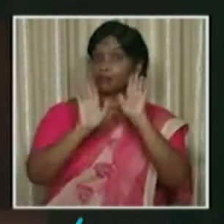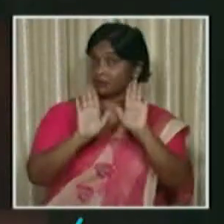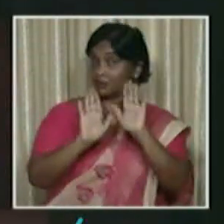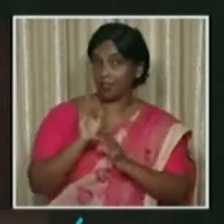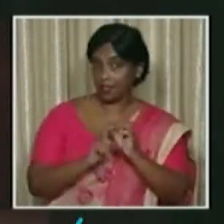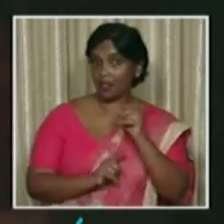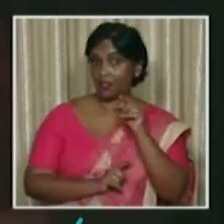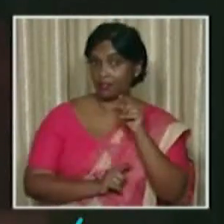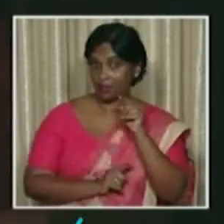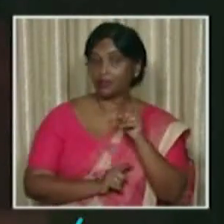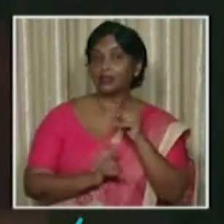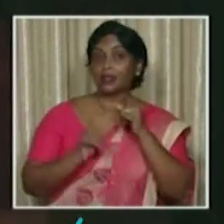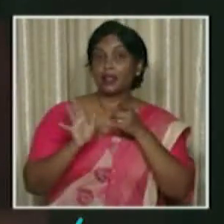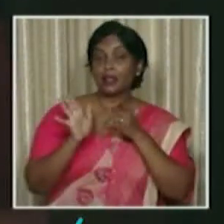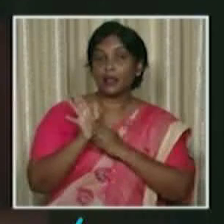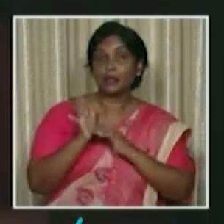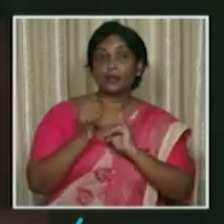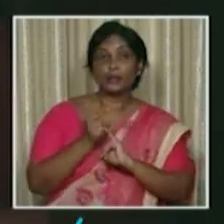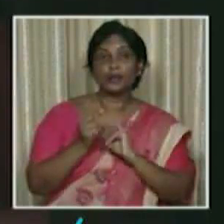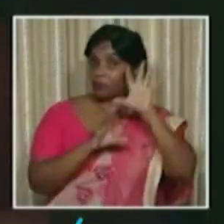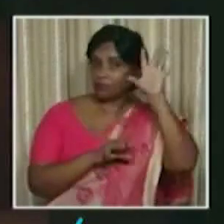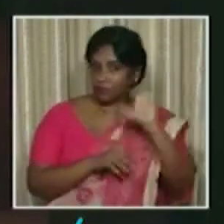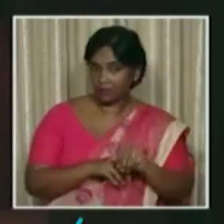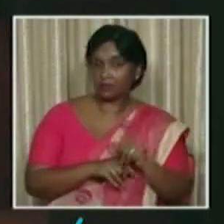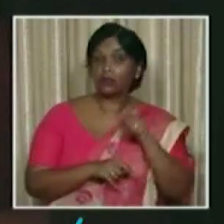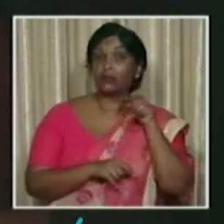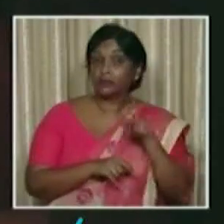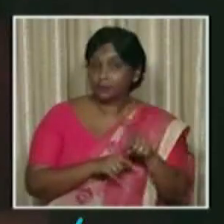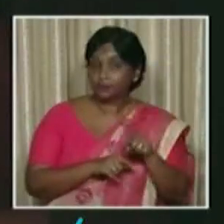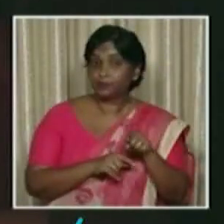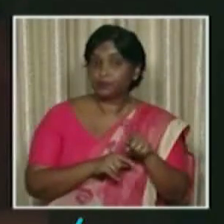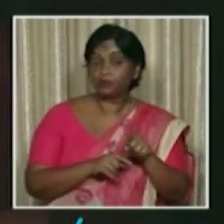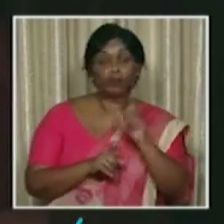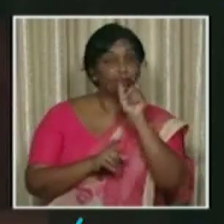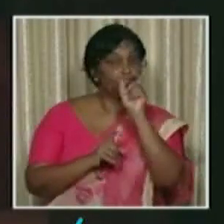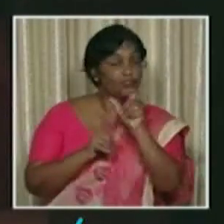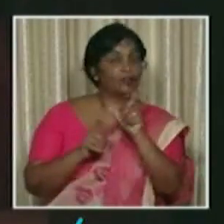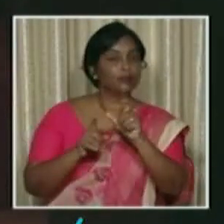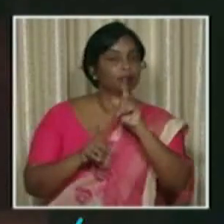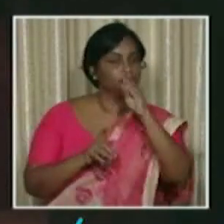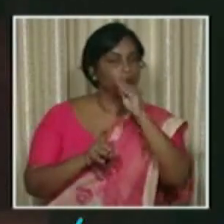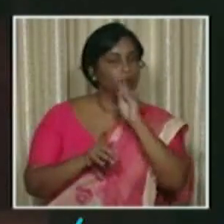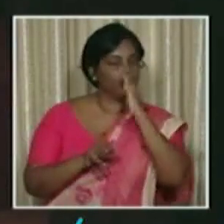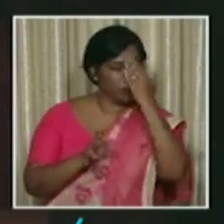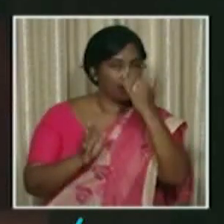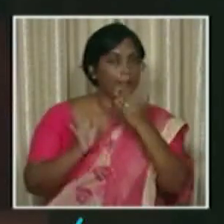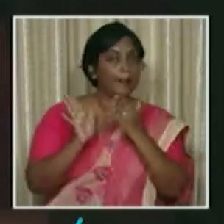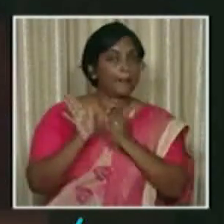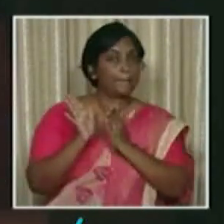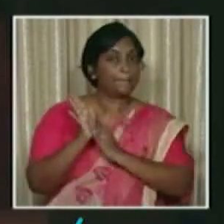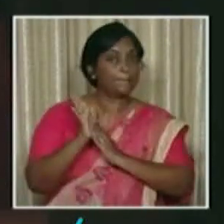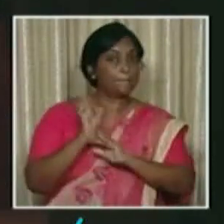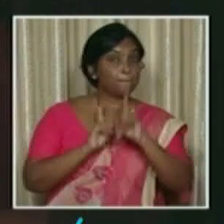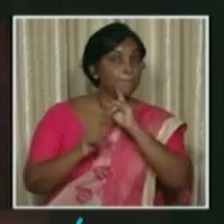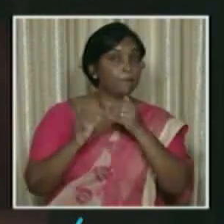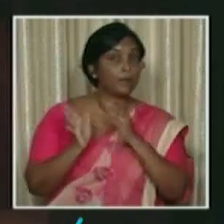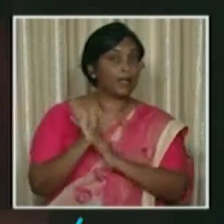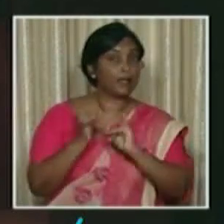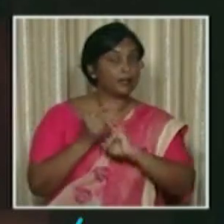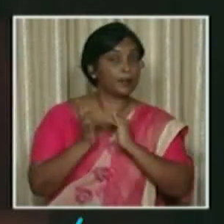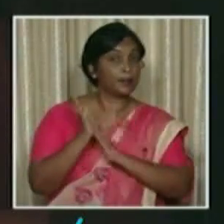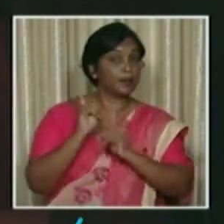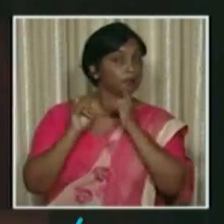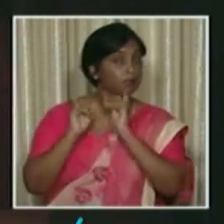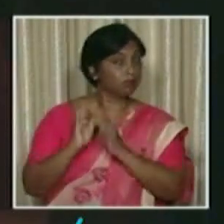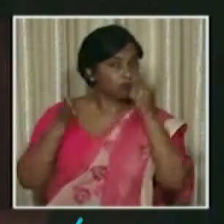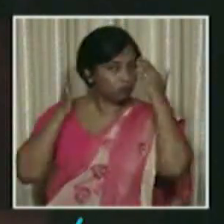යටතේ ඒකට සමාජ සේවා අමාත්‍යංශය කැමති නැහැ මේ විෂය කරුණාකරලා සමාජ සේවා අමාත්‍යංශය තුල තියාගන්නේ නැතුව